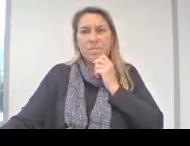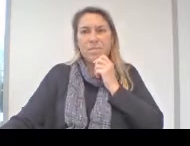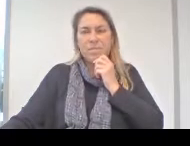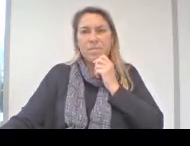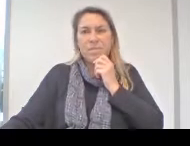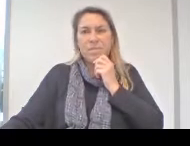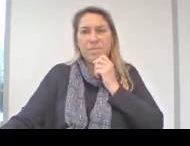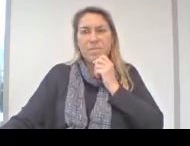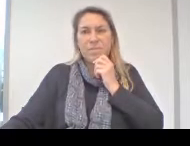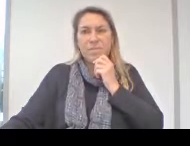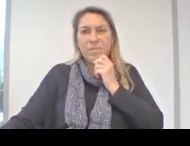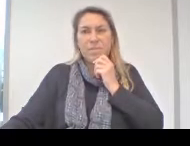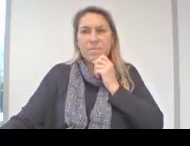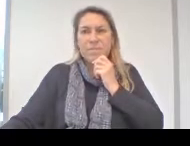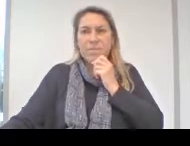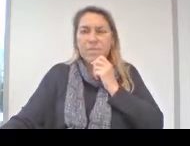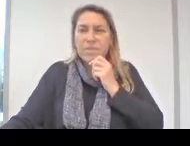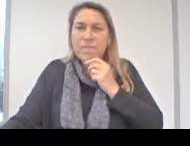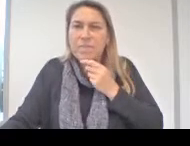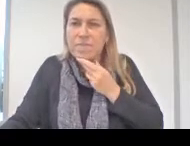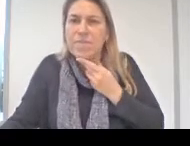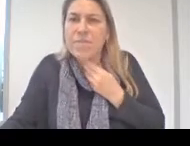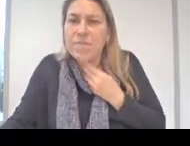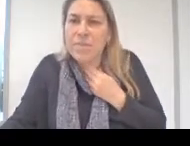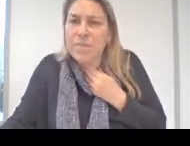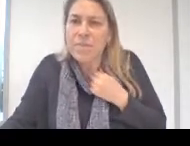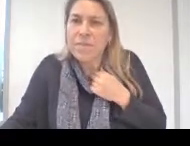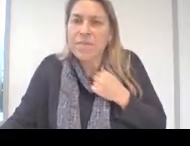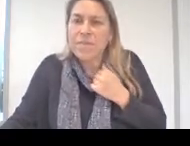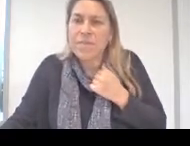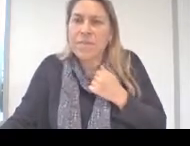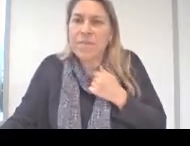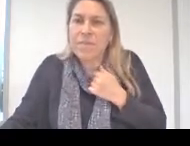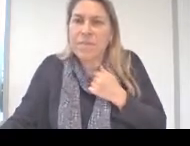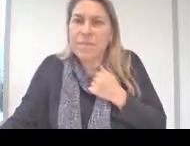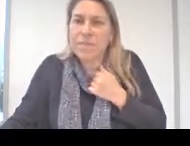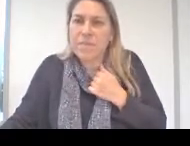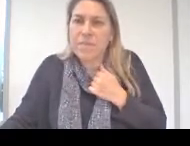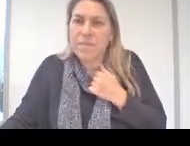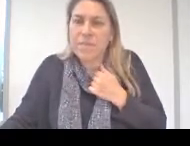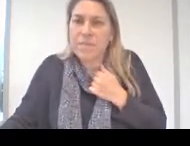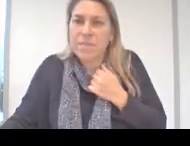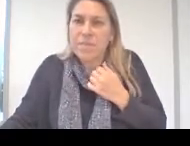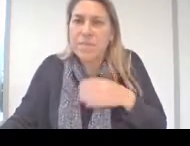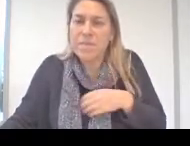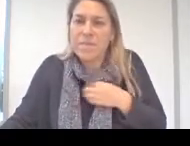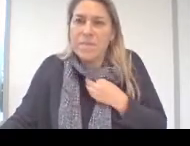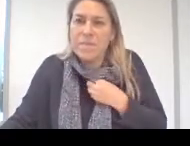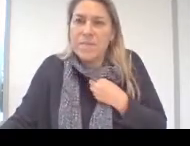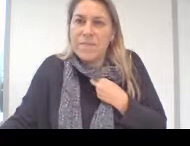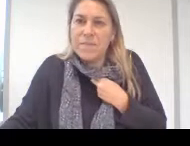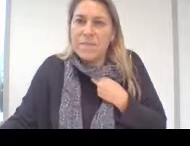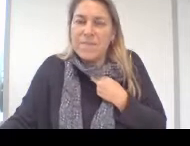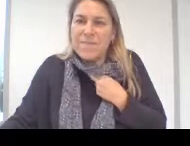saisonnalité puisqu'on voit qu'on a du travail toute l'année. On va chercher là aussi des compétences, mais ce sont aussi des métiers qui sont ouverts à tous